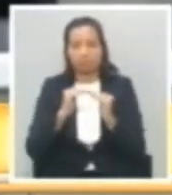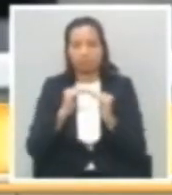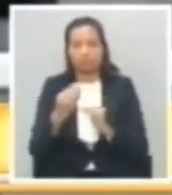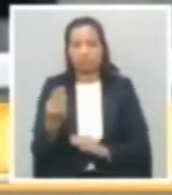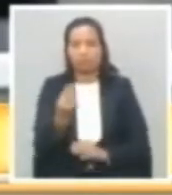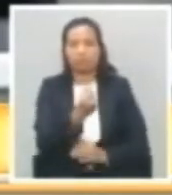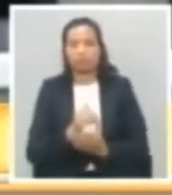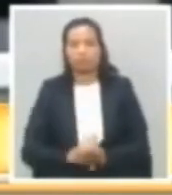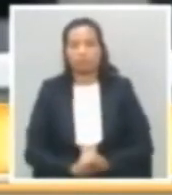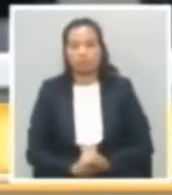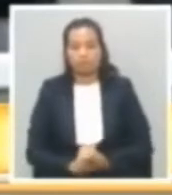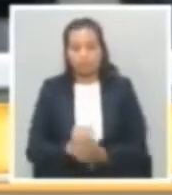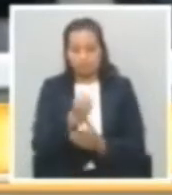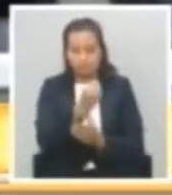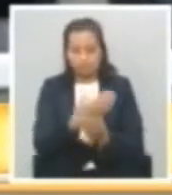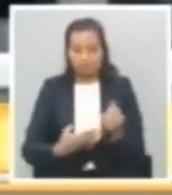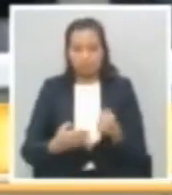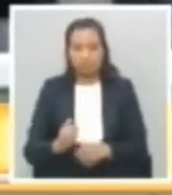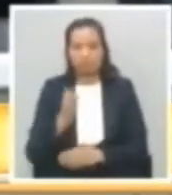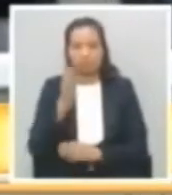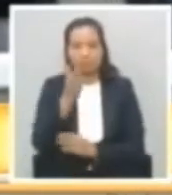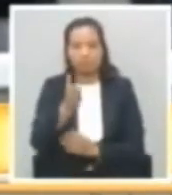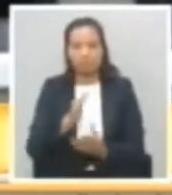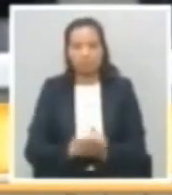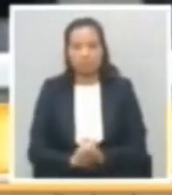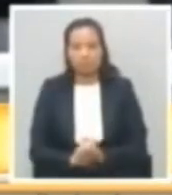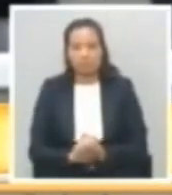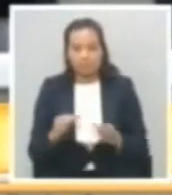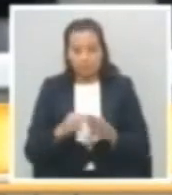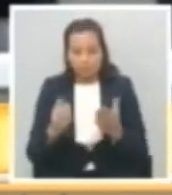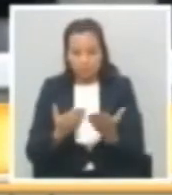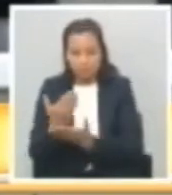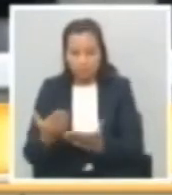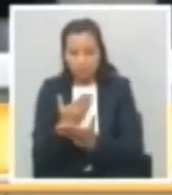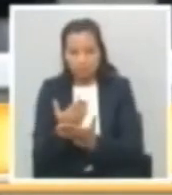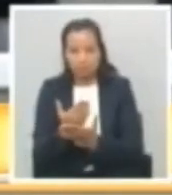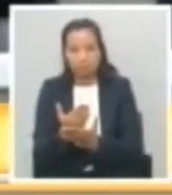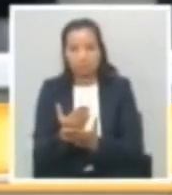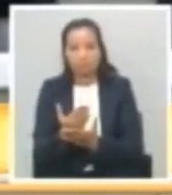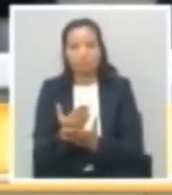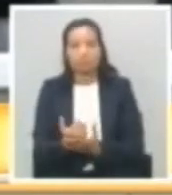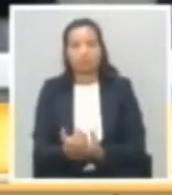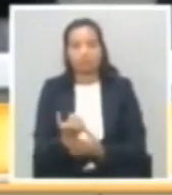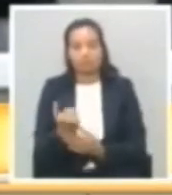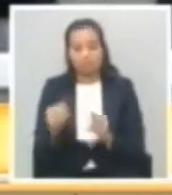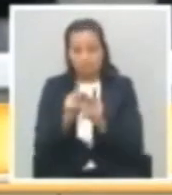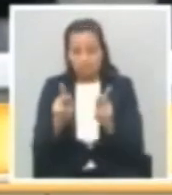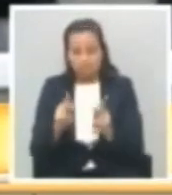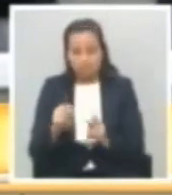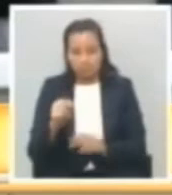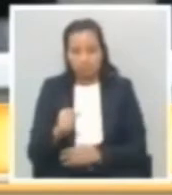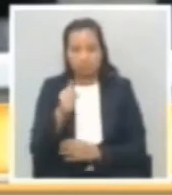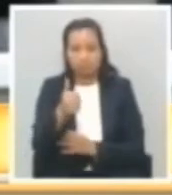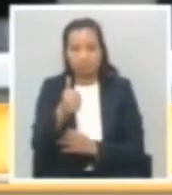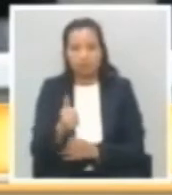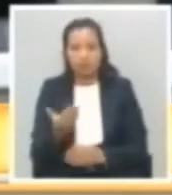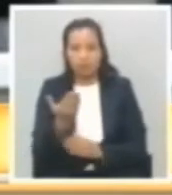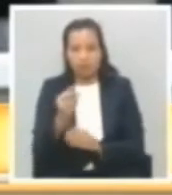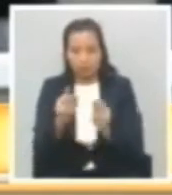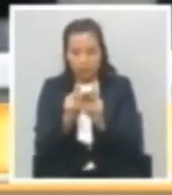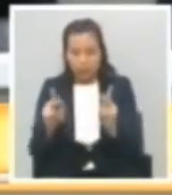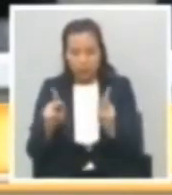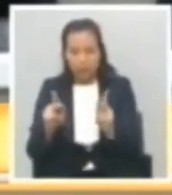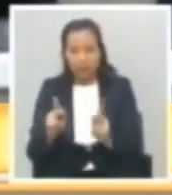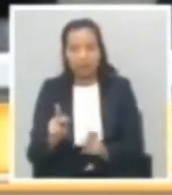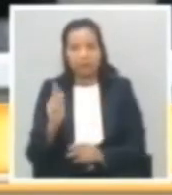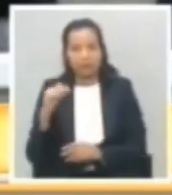เร็วในสภาชุดต่อไปเราก็สามารถที่พิจารณายุบกรรมาธิการนี้ได้ขอให้มีกรรมาธิการนี้จ